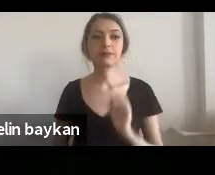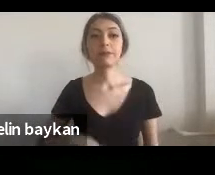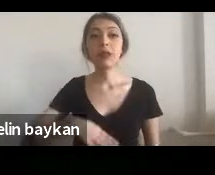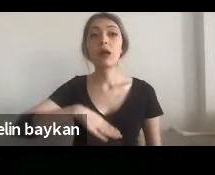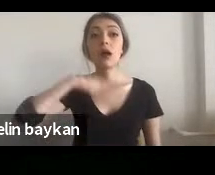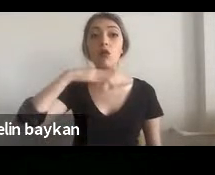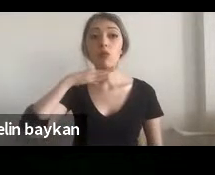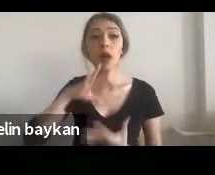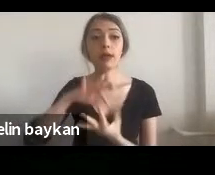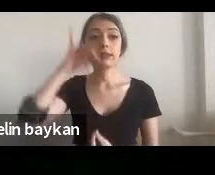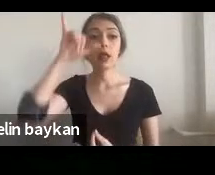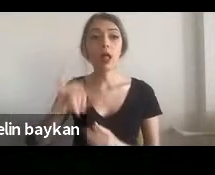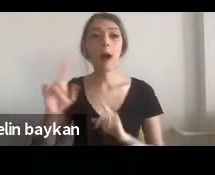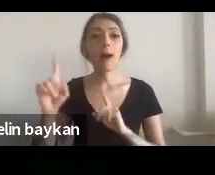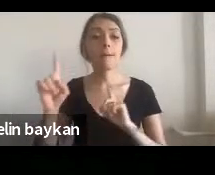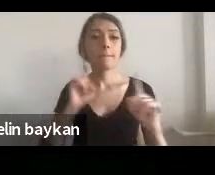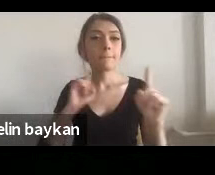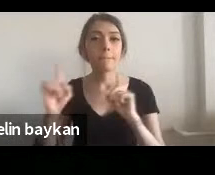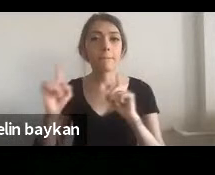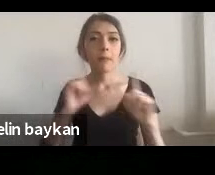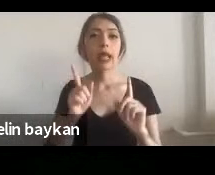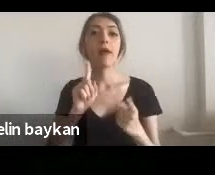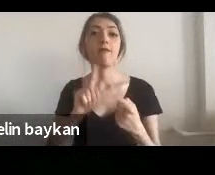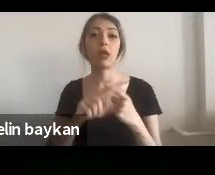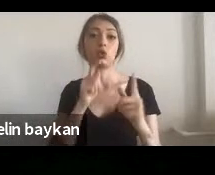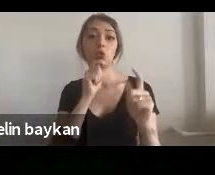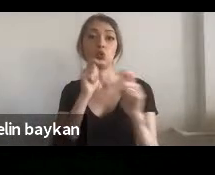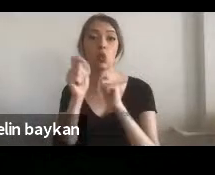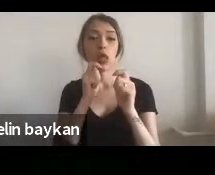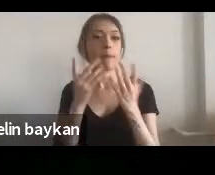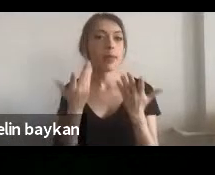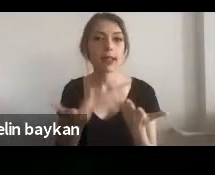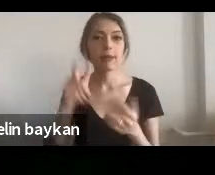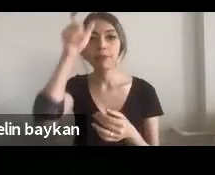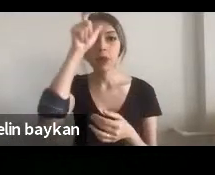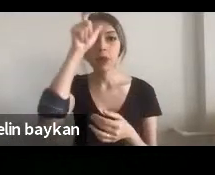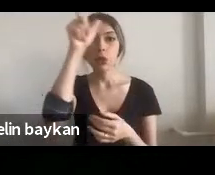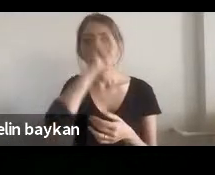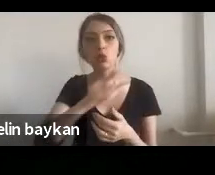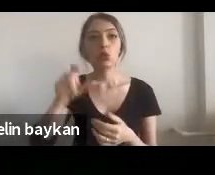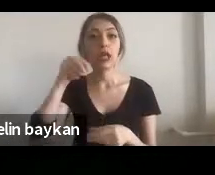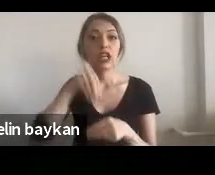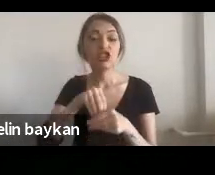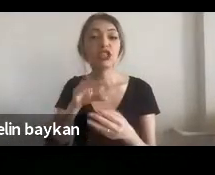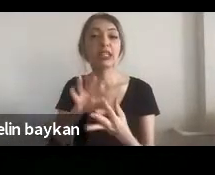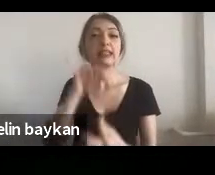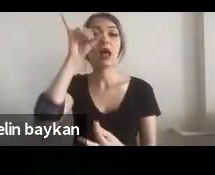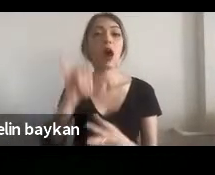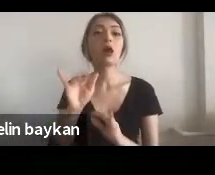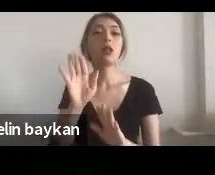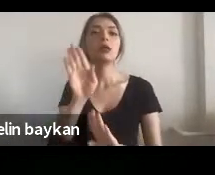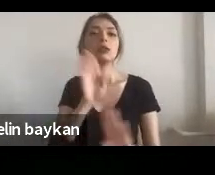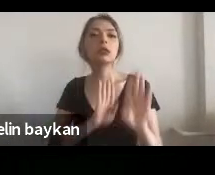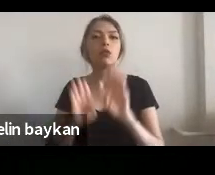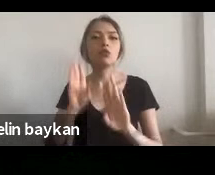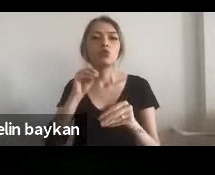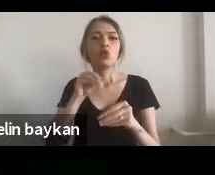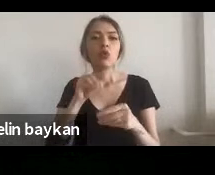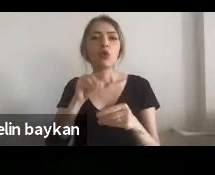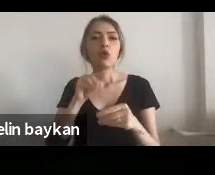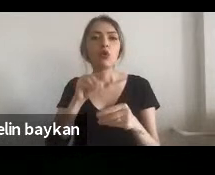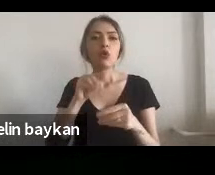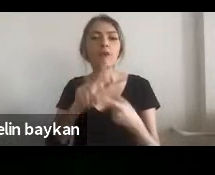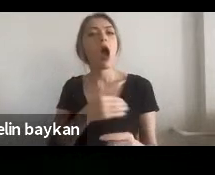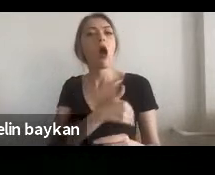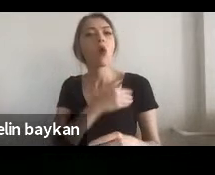Hakları Mahkemesi ve Sözleşmesi Türkiye'deki insan hakları savunucularına ve avukatlara hiç uzak bir konu değil.